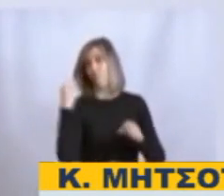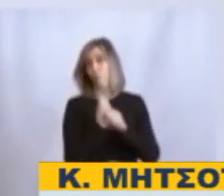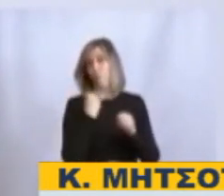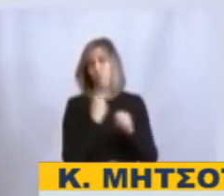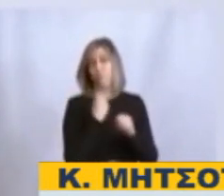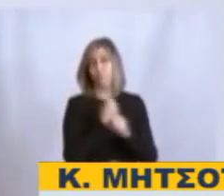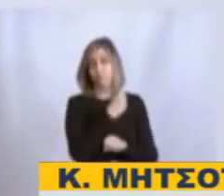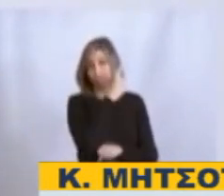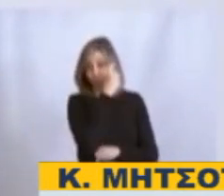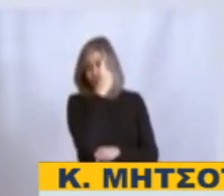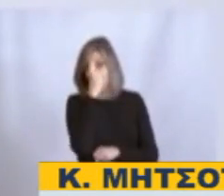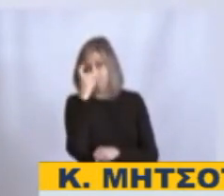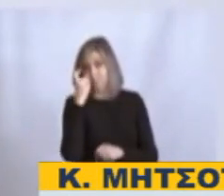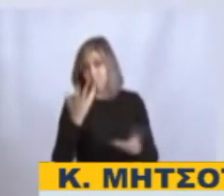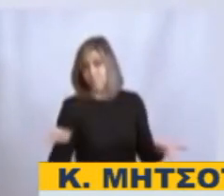αποστολή.